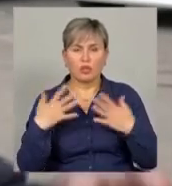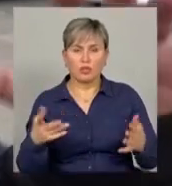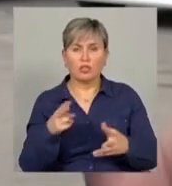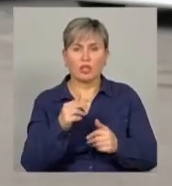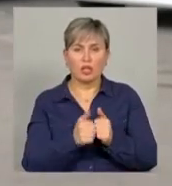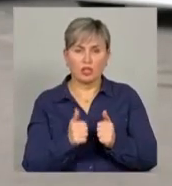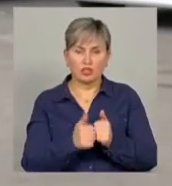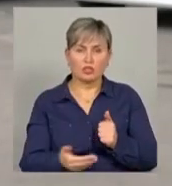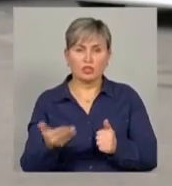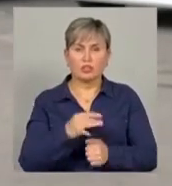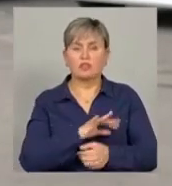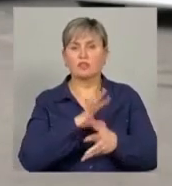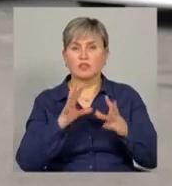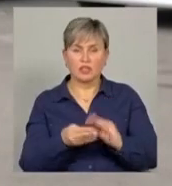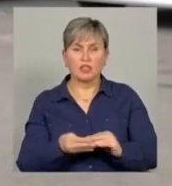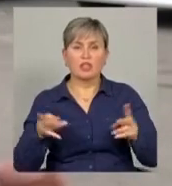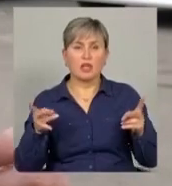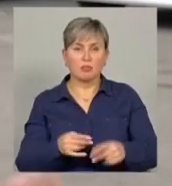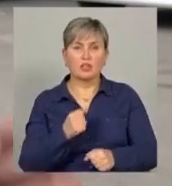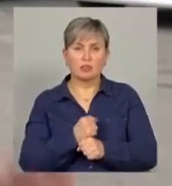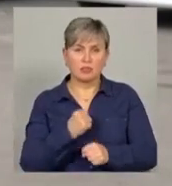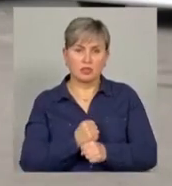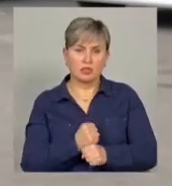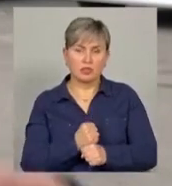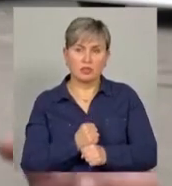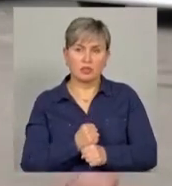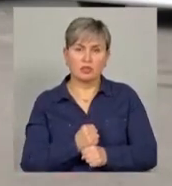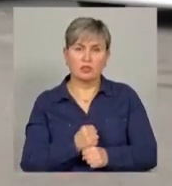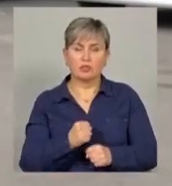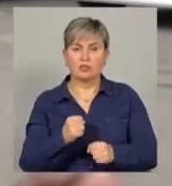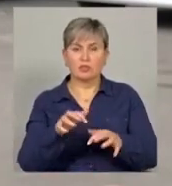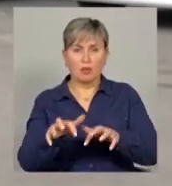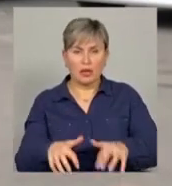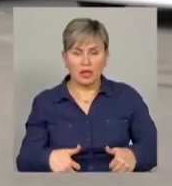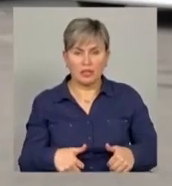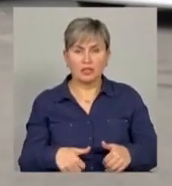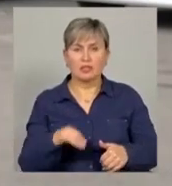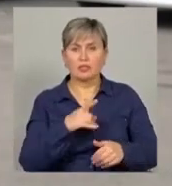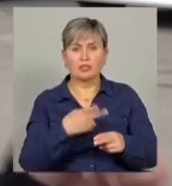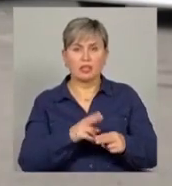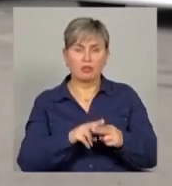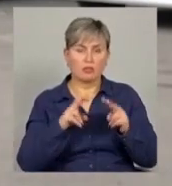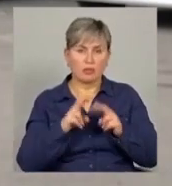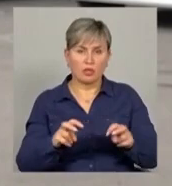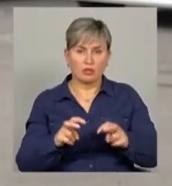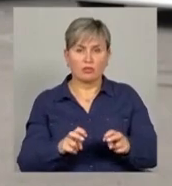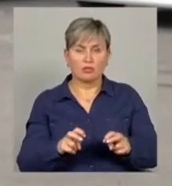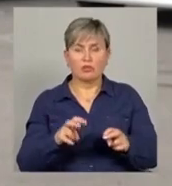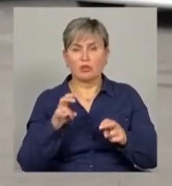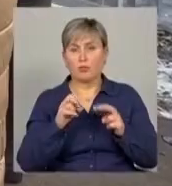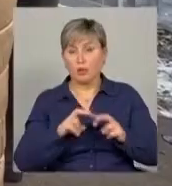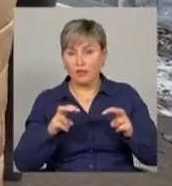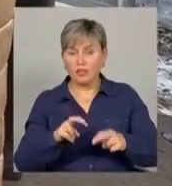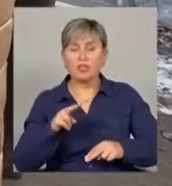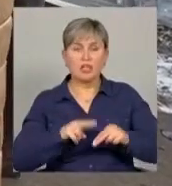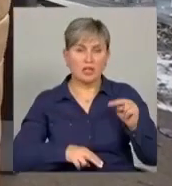каждого из них. И в целом необходимо сделать, то есть произвести изъятие из этого моратория именно на проверку строительных